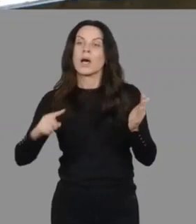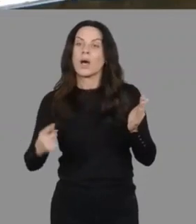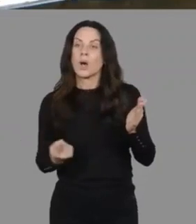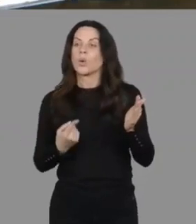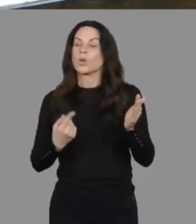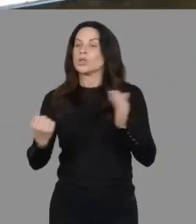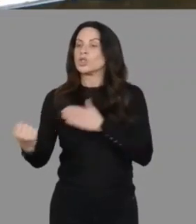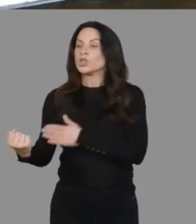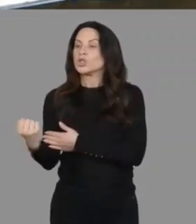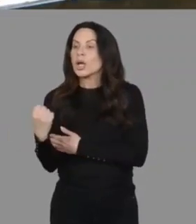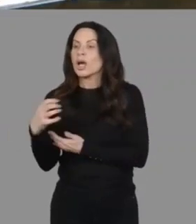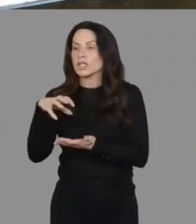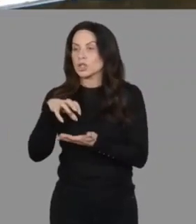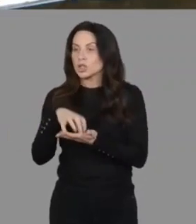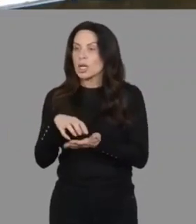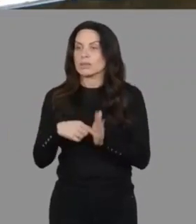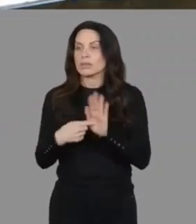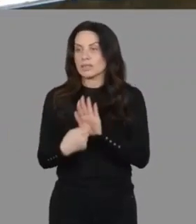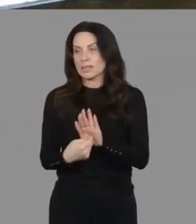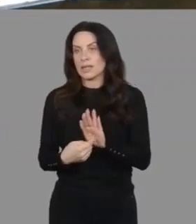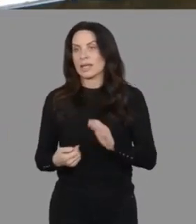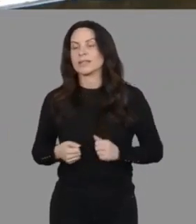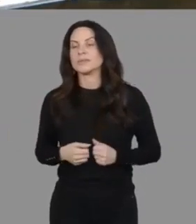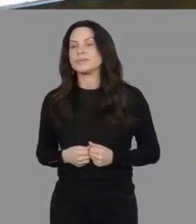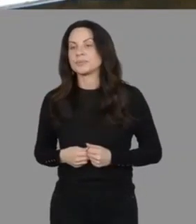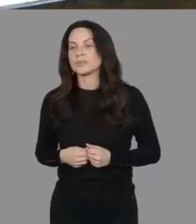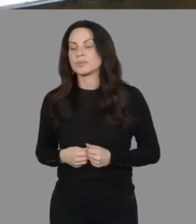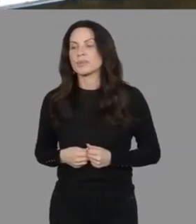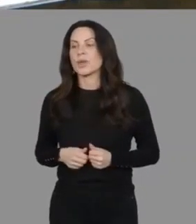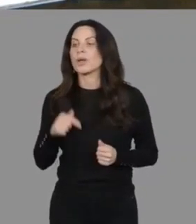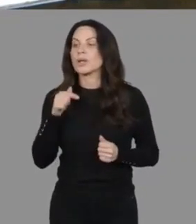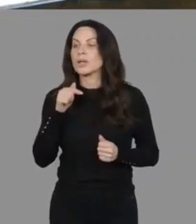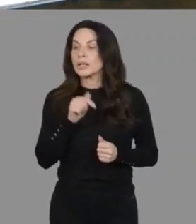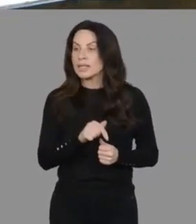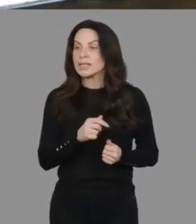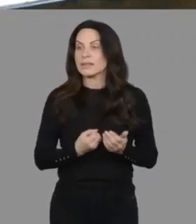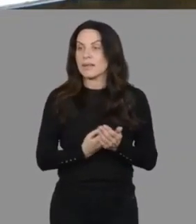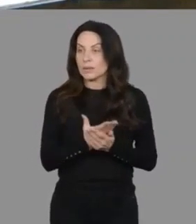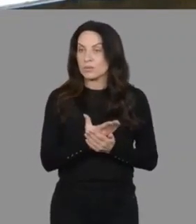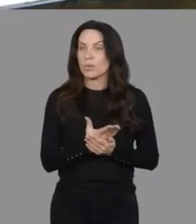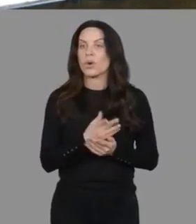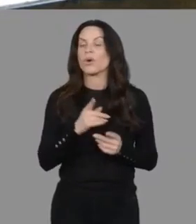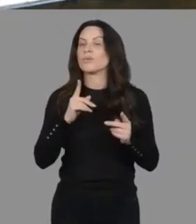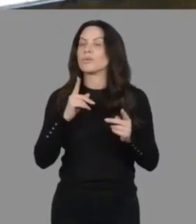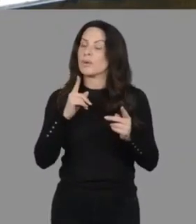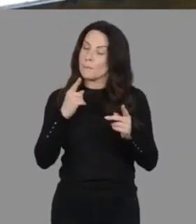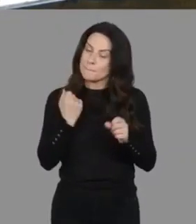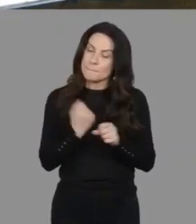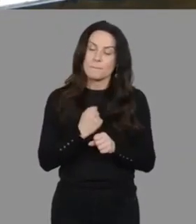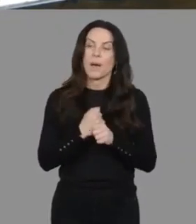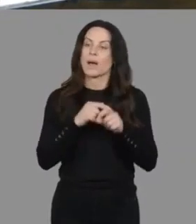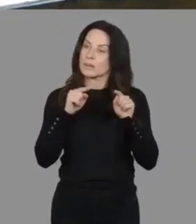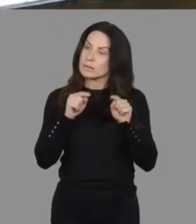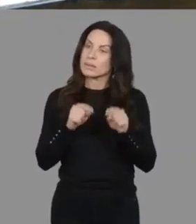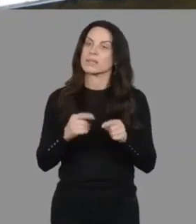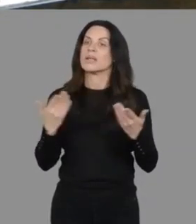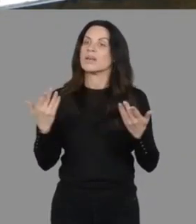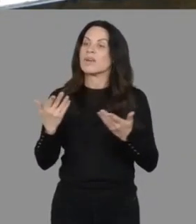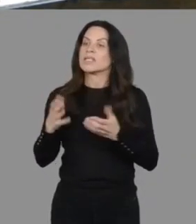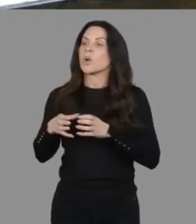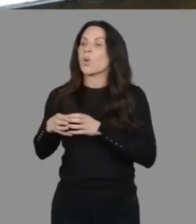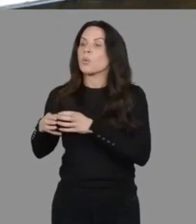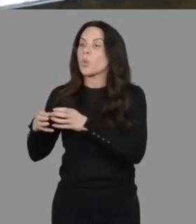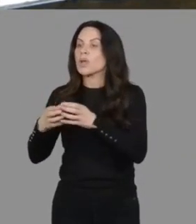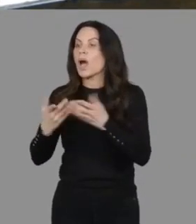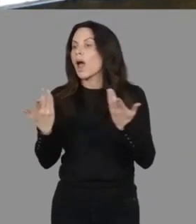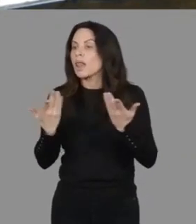eine starke Stadt abbildet und weil dieser Haushaltsplanentwurf das tut, was kommunal möglich